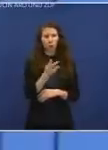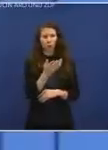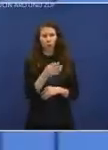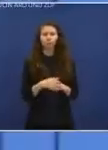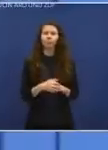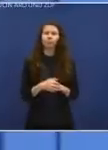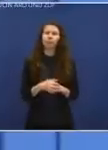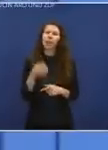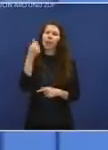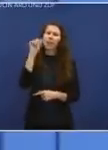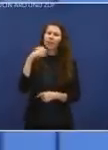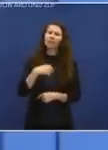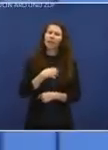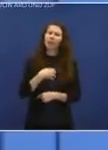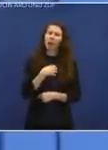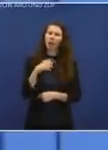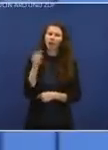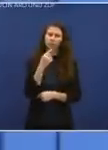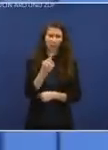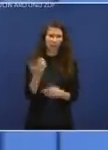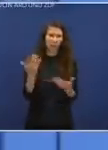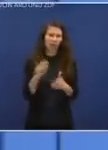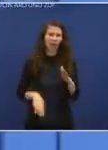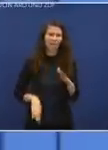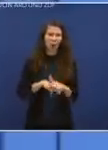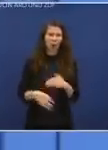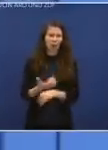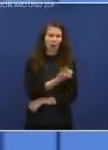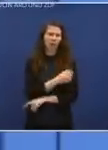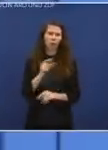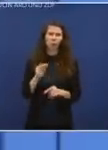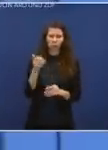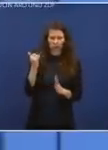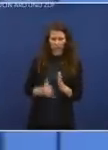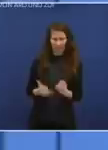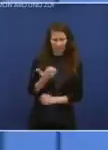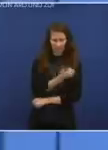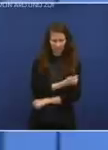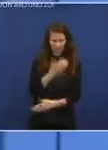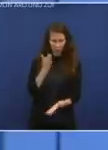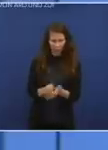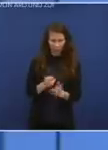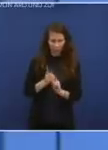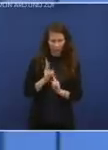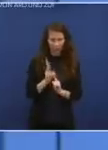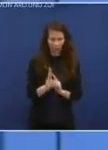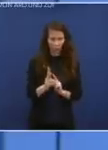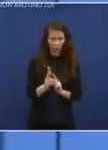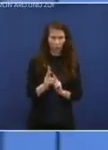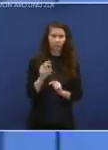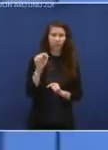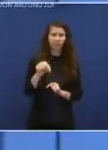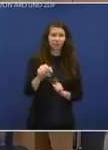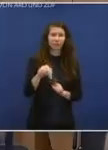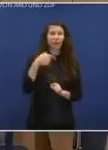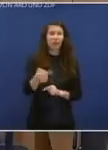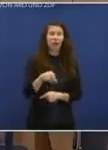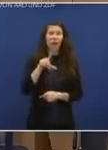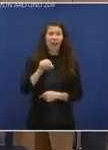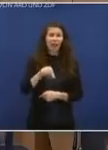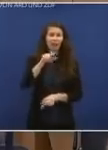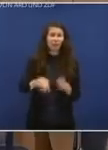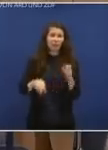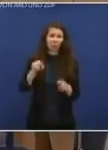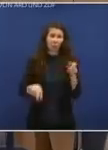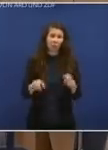dem Berliner Senat sind nach vollständiger Impfung, also 2 Wochen nach der letzten Impfung, 11 Personen an Covid-19 oder